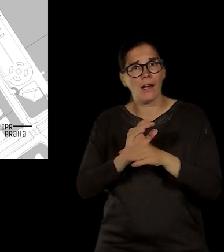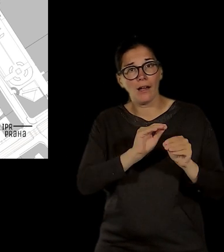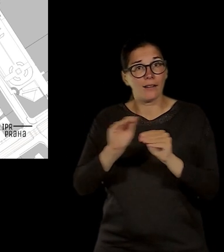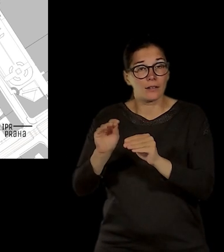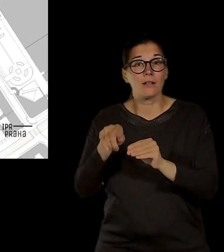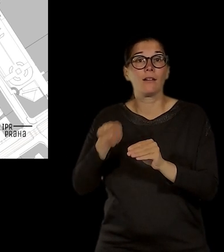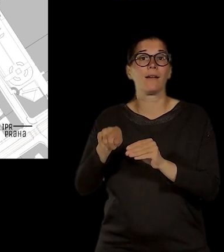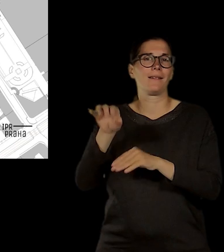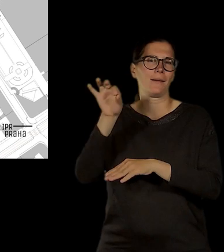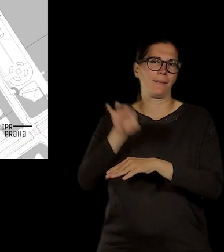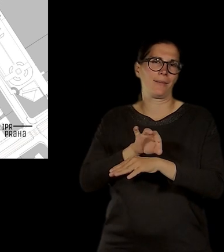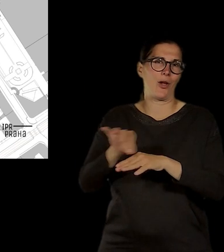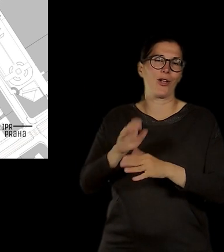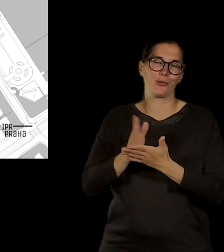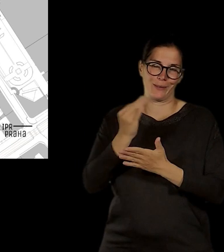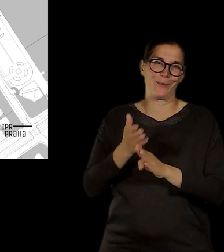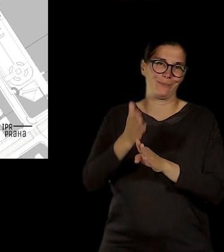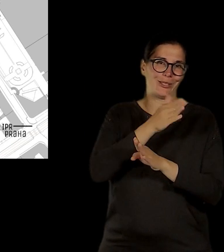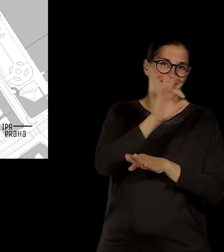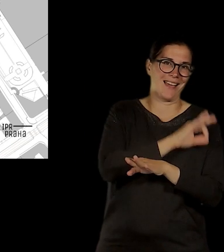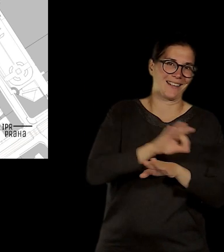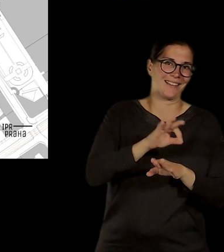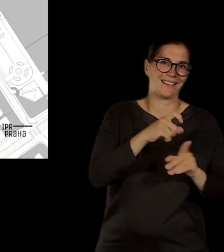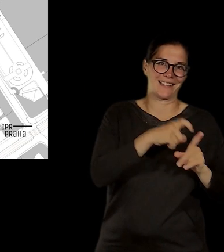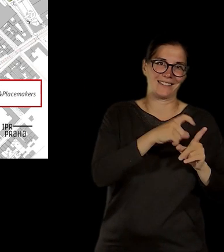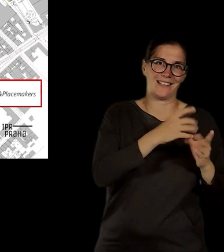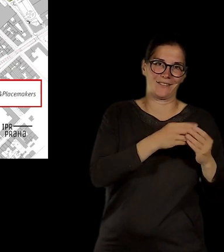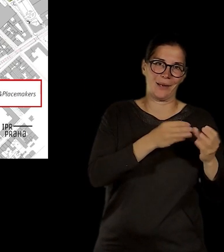který nám ukazoval Matěj.